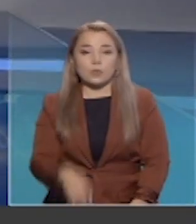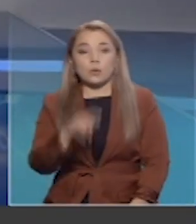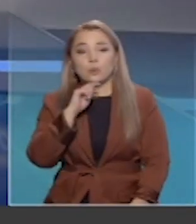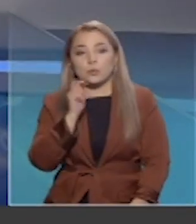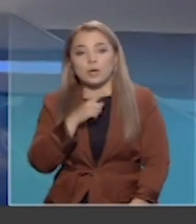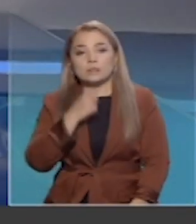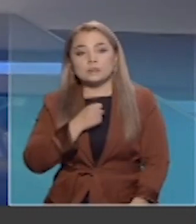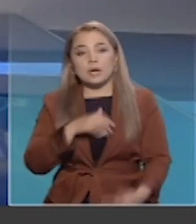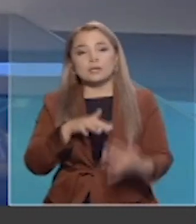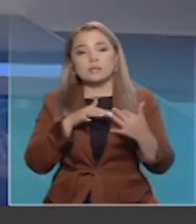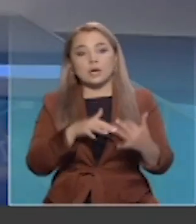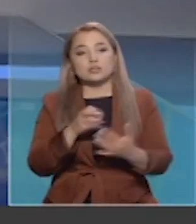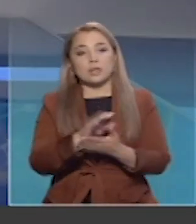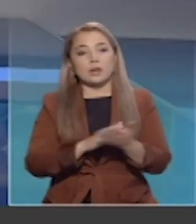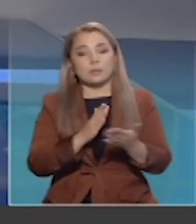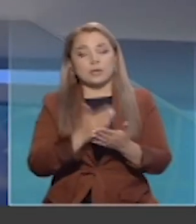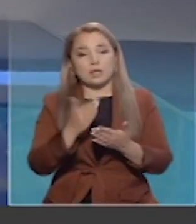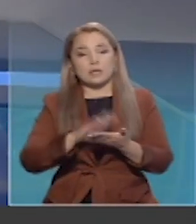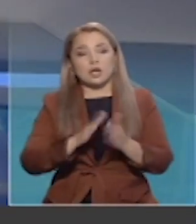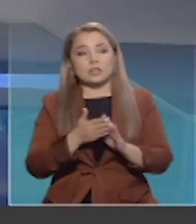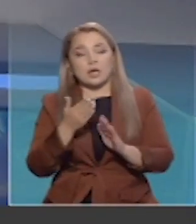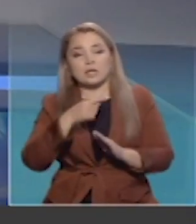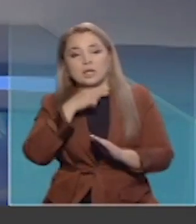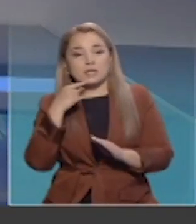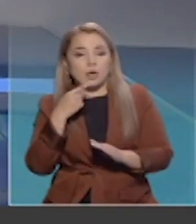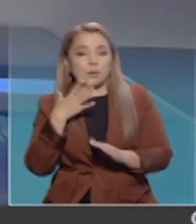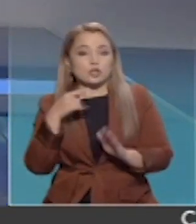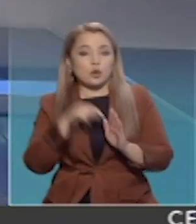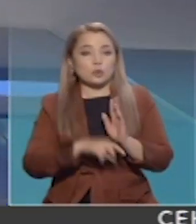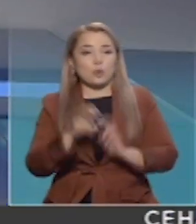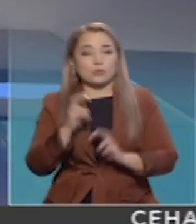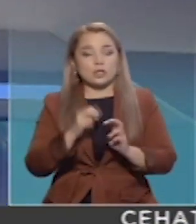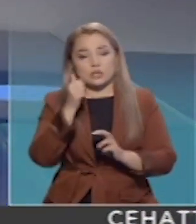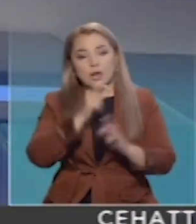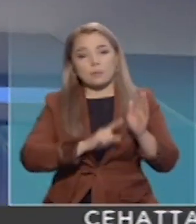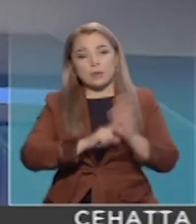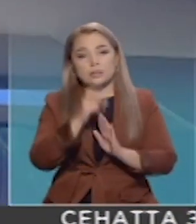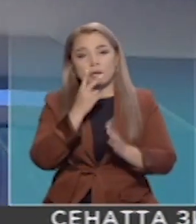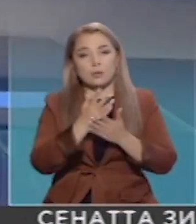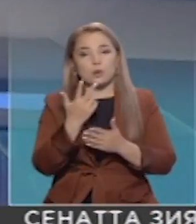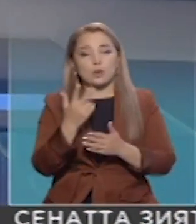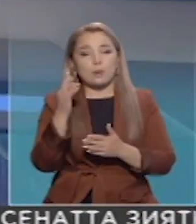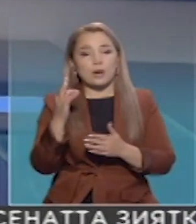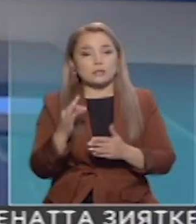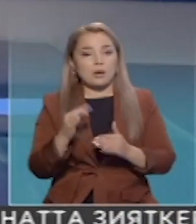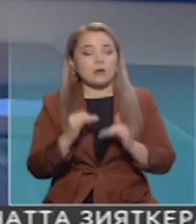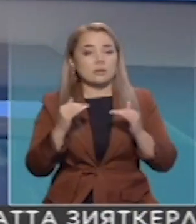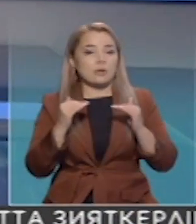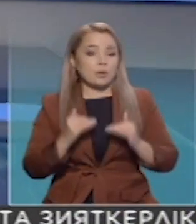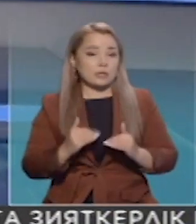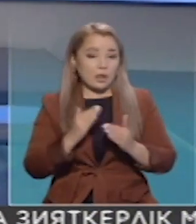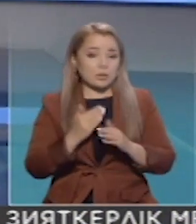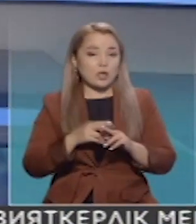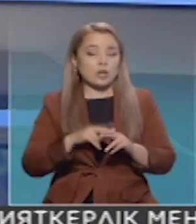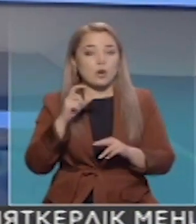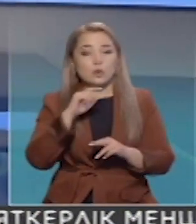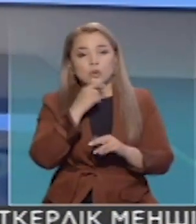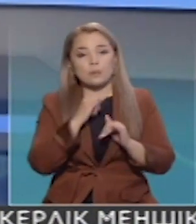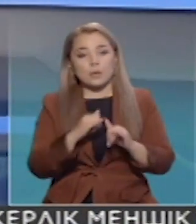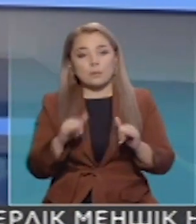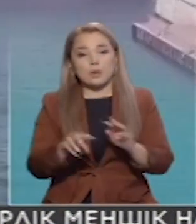Украинада әскери қақтығыс жалғасып жатқан шақта Ресейдің жалпы ішкі өнімі жыл басынан бері алғаш рет 3%-ға кеміді. Мұны елдің экономикалық